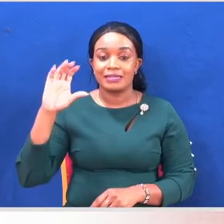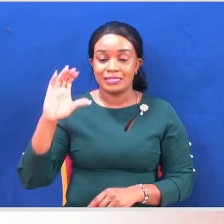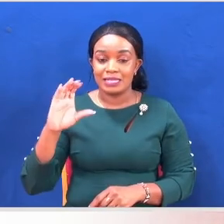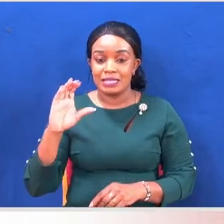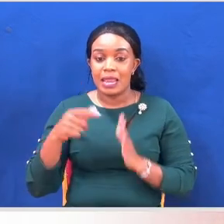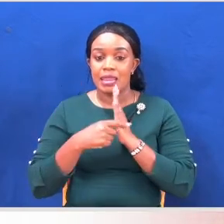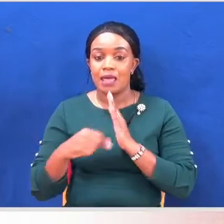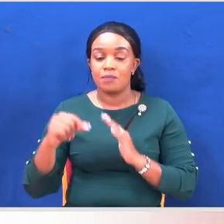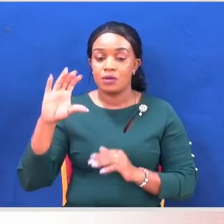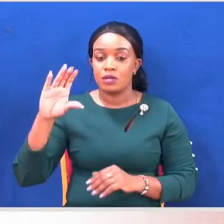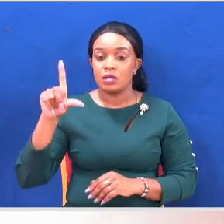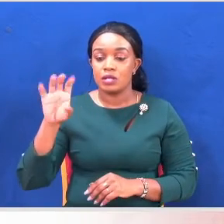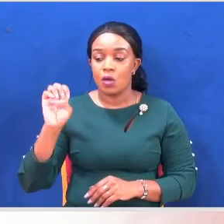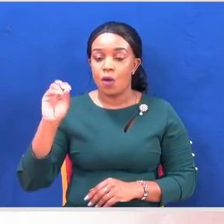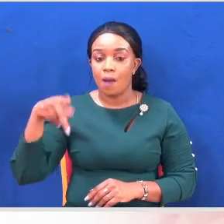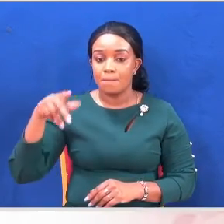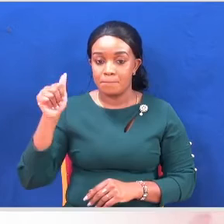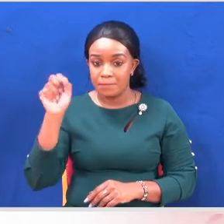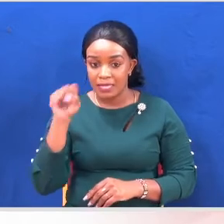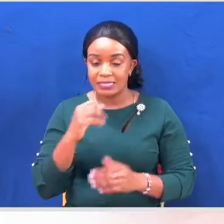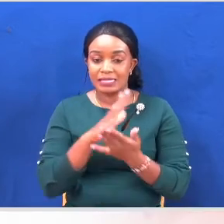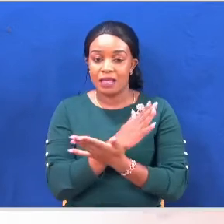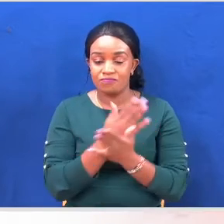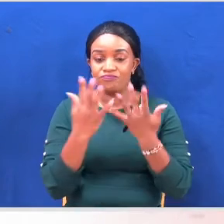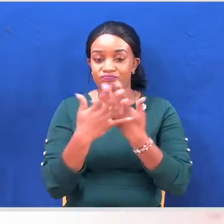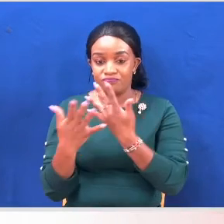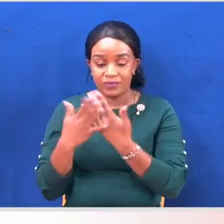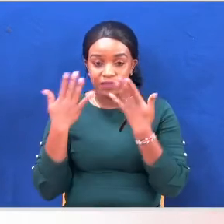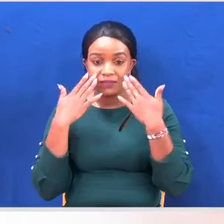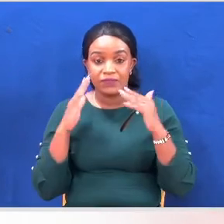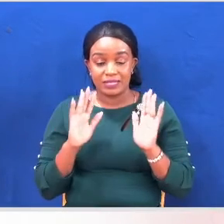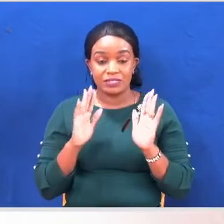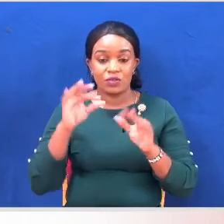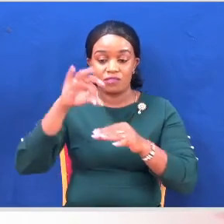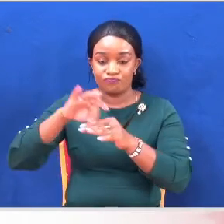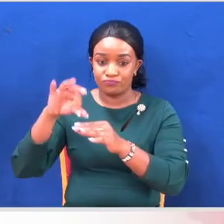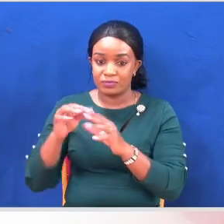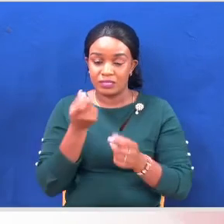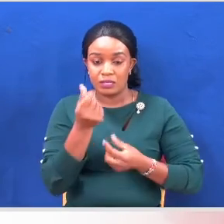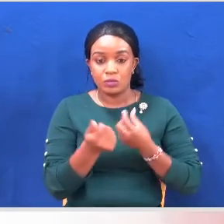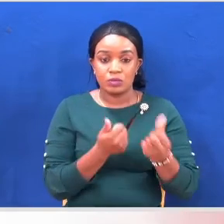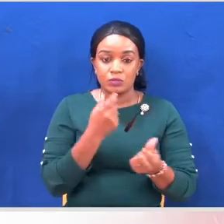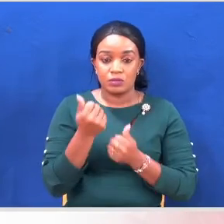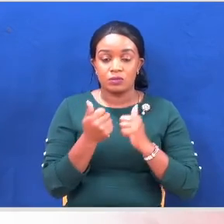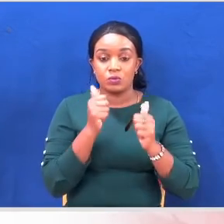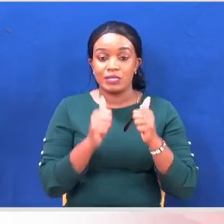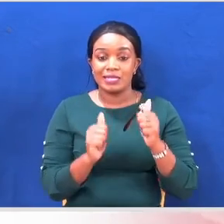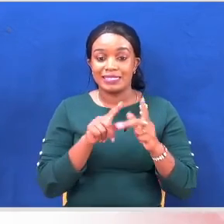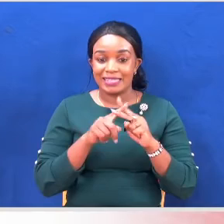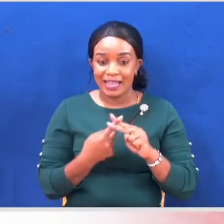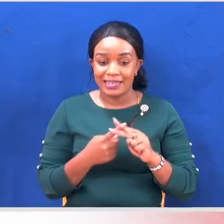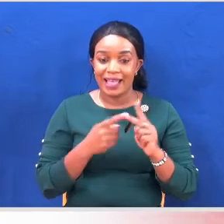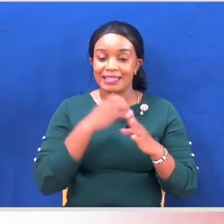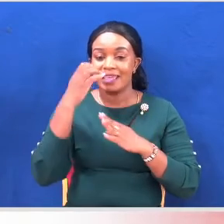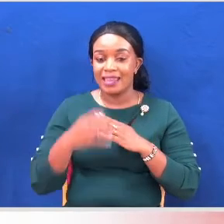Malala. Wapo baadhi ambao wameweza kukamatwa. Hivyo basi uchaguzi mdogo uliongoa nanga kwa utulivu wa aina yake umeishia kwa vurugu